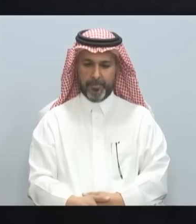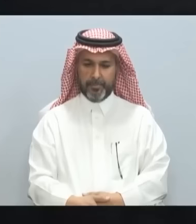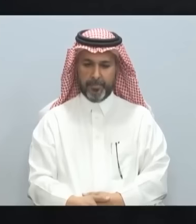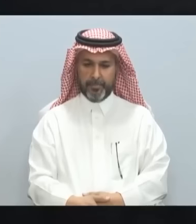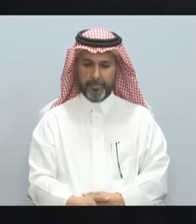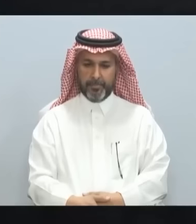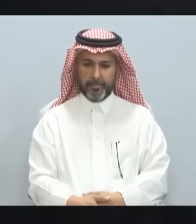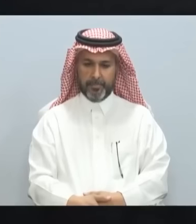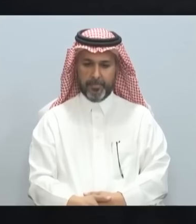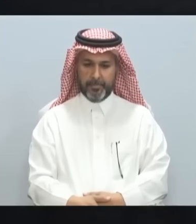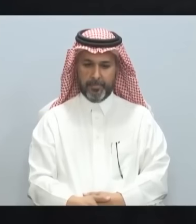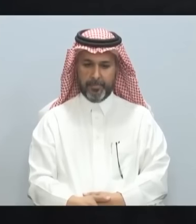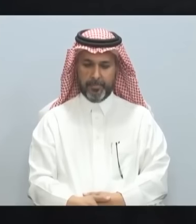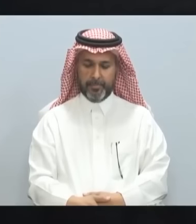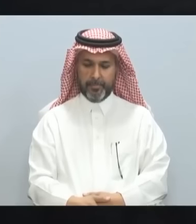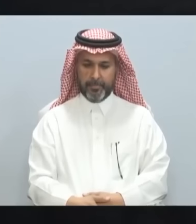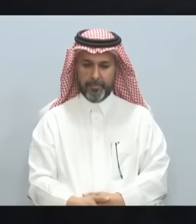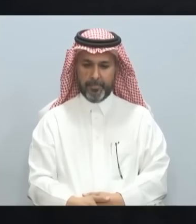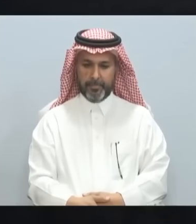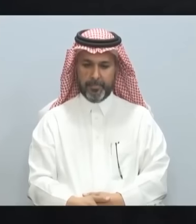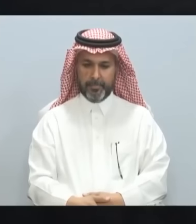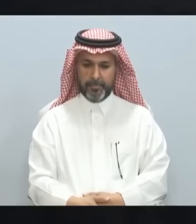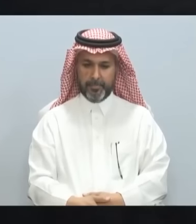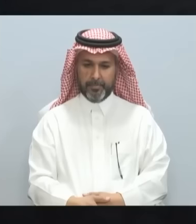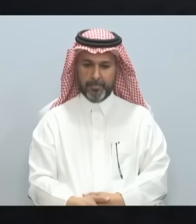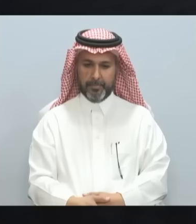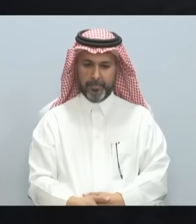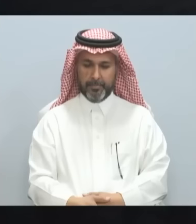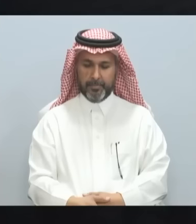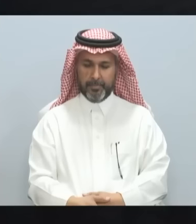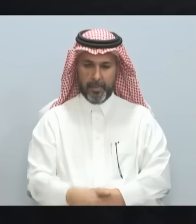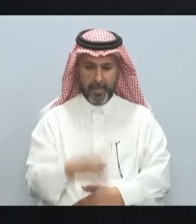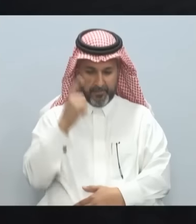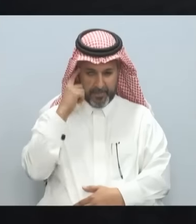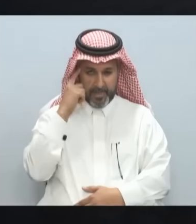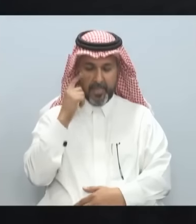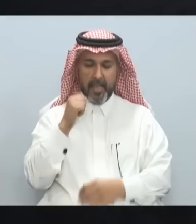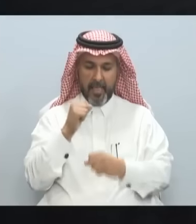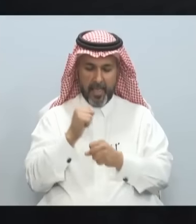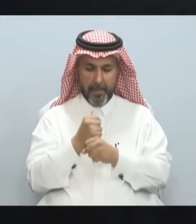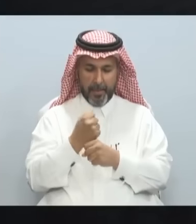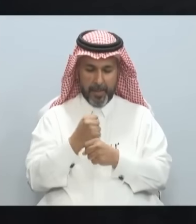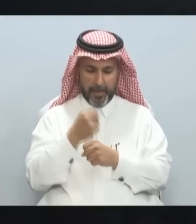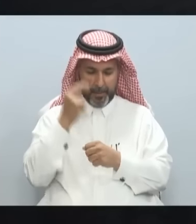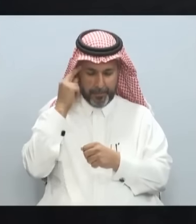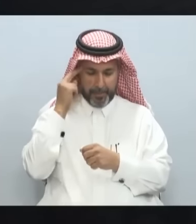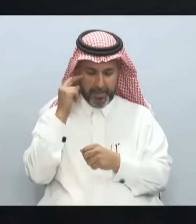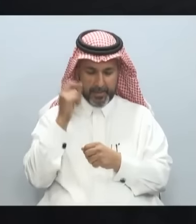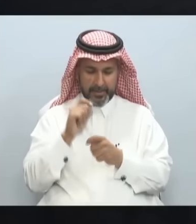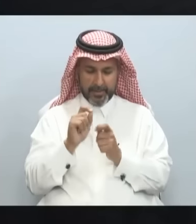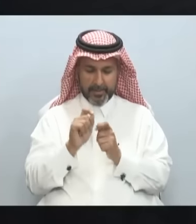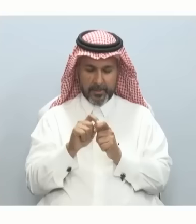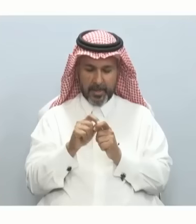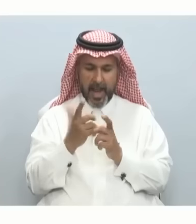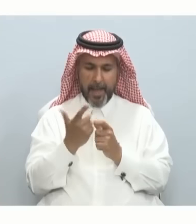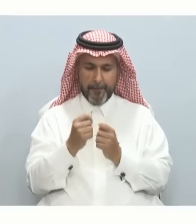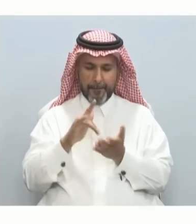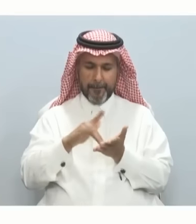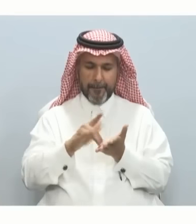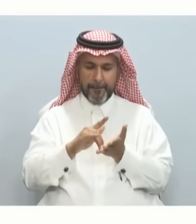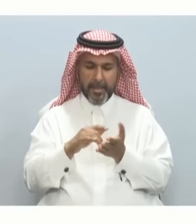سته وهو عدد الكعك التي الذي تستطيع حذيفه ان تستخرجه من صينيه واحده